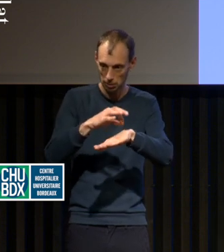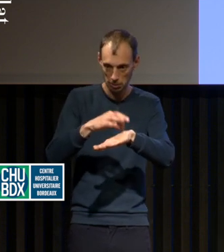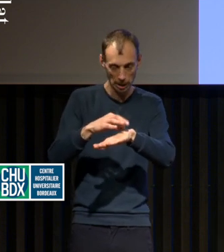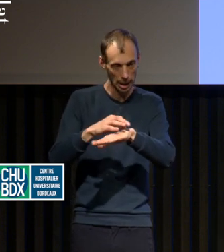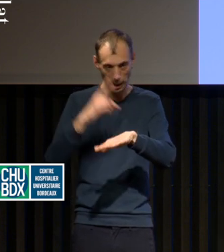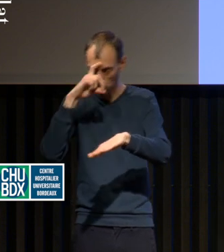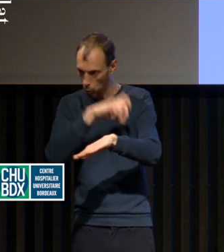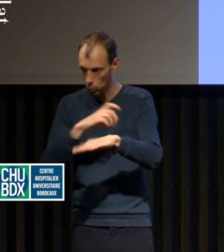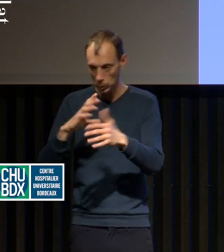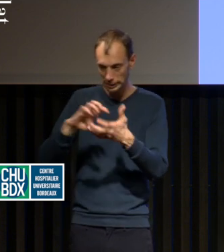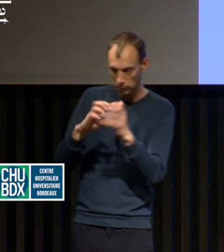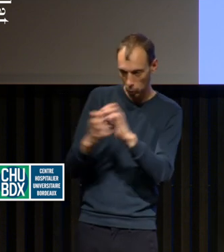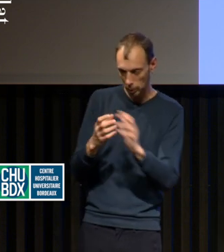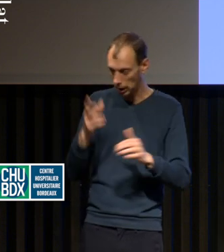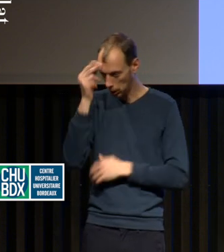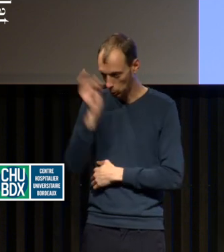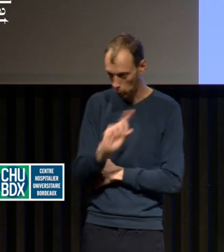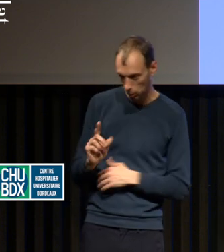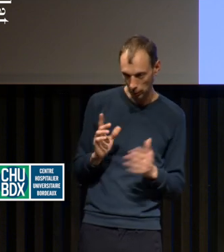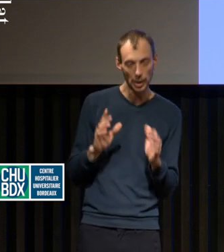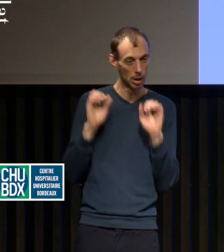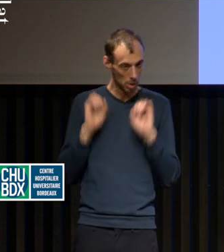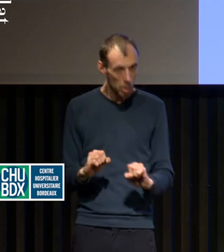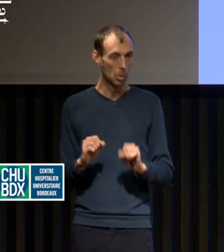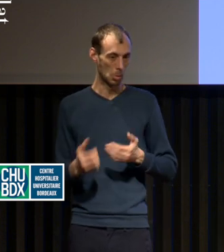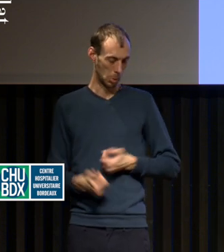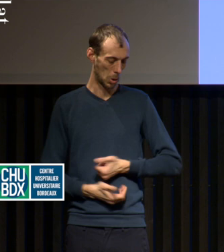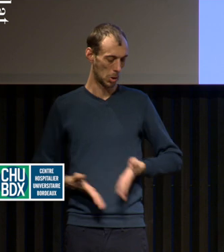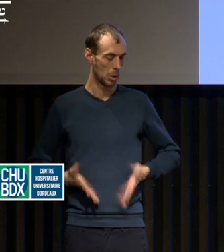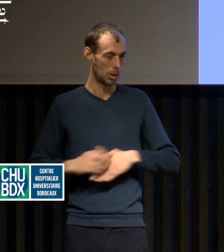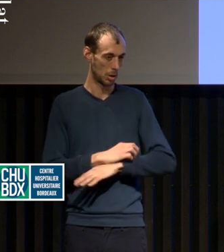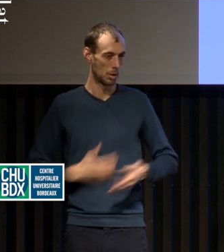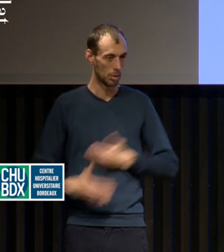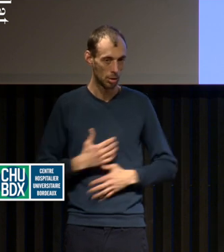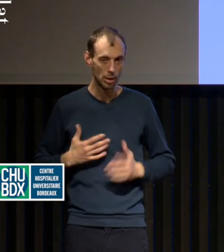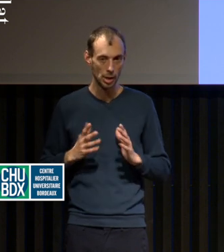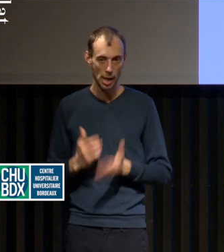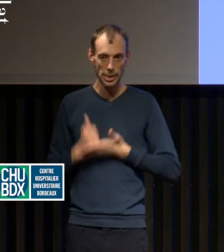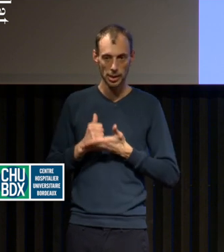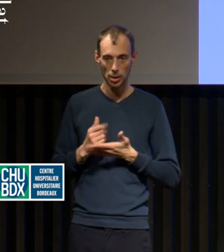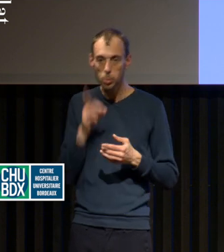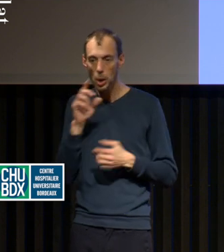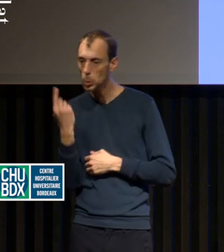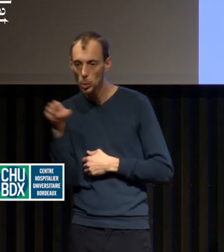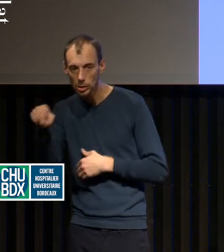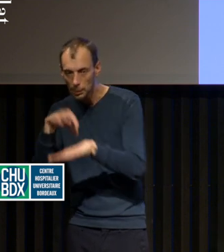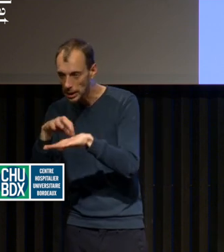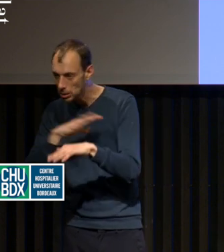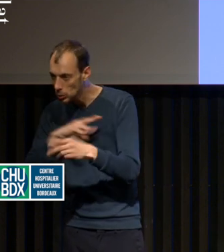compliquées, que sont ces maladies chroniques dont on ne connaît pas bien la cause, qui ont toujours une petite composante génétique, et puis on se dit, mais pourquoi j'ai cette